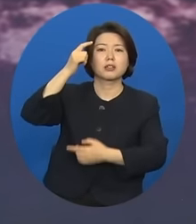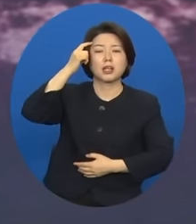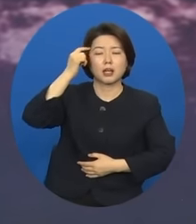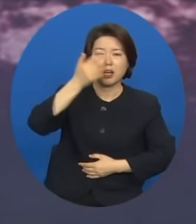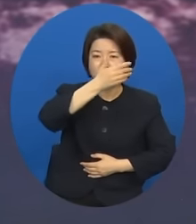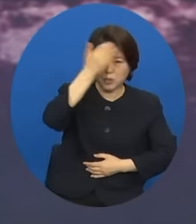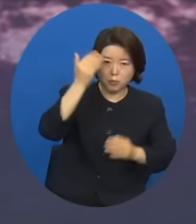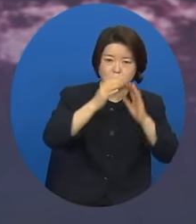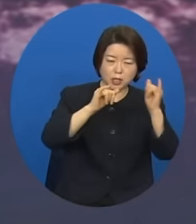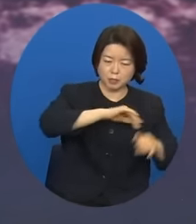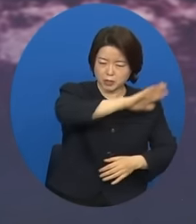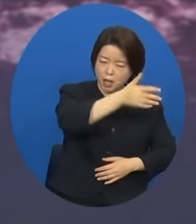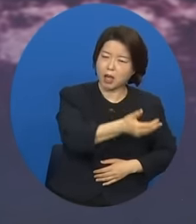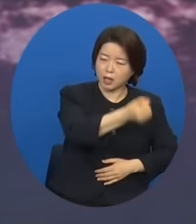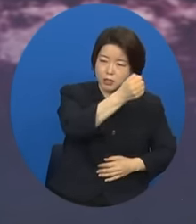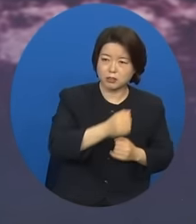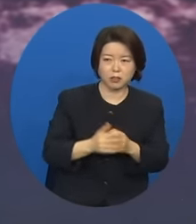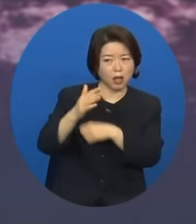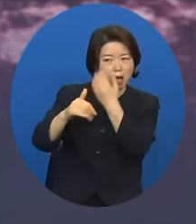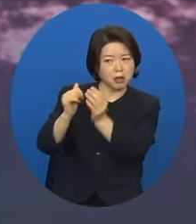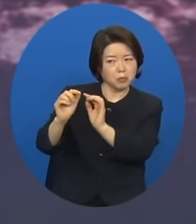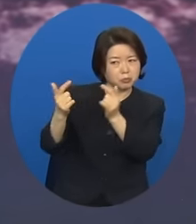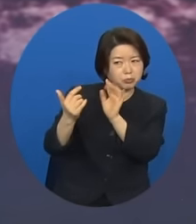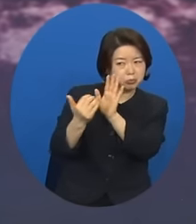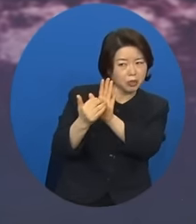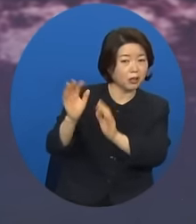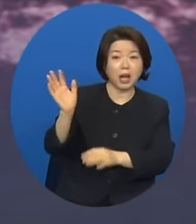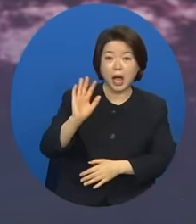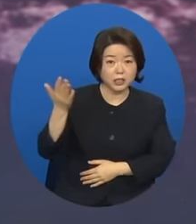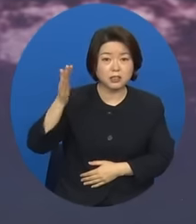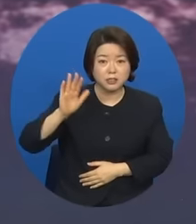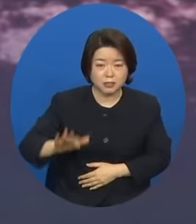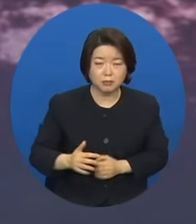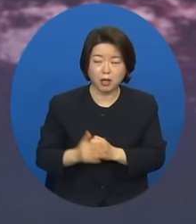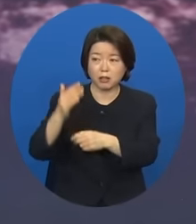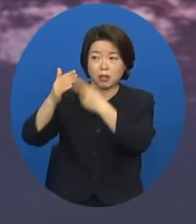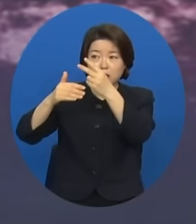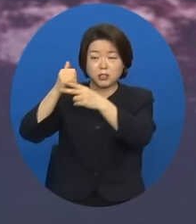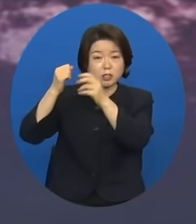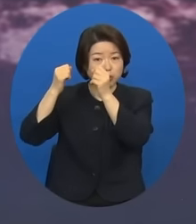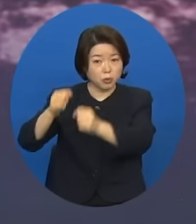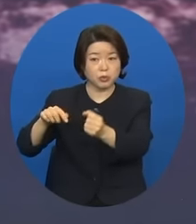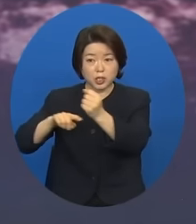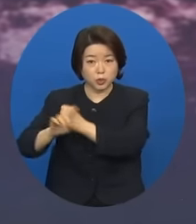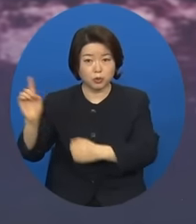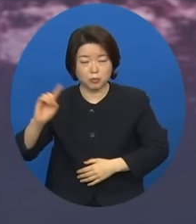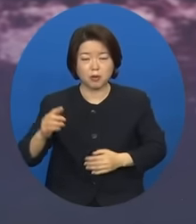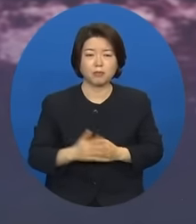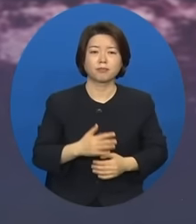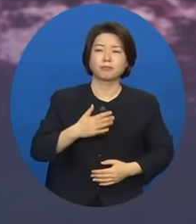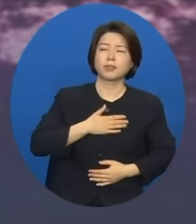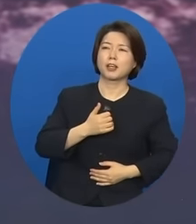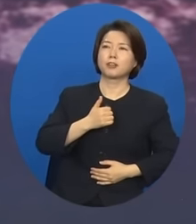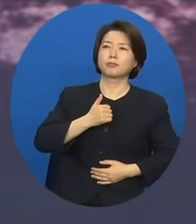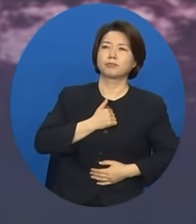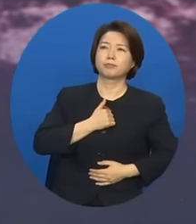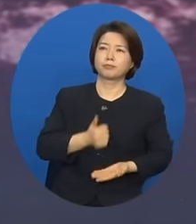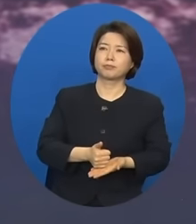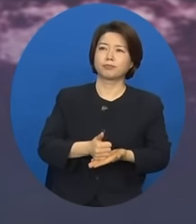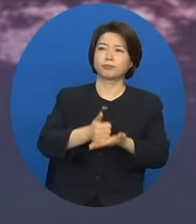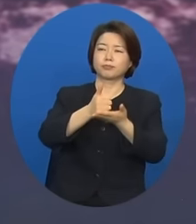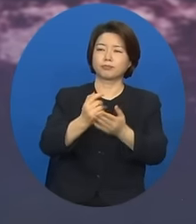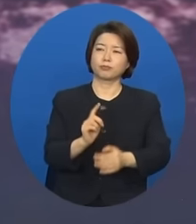하나님을 부정하는 건 아니지만 신이 존재하는 이유는 우리의 자부심을 높여주기